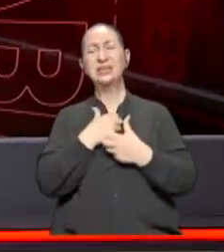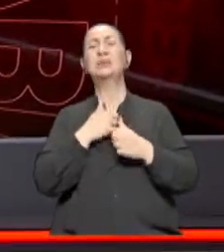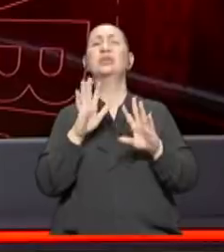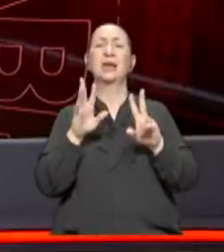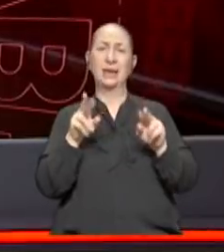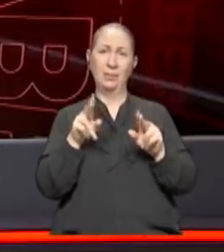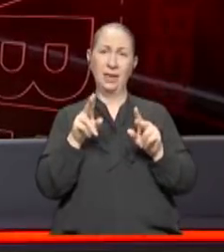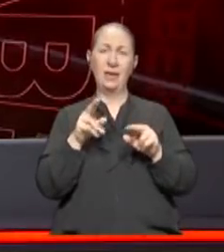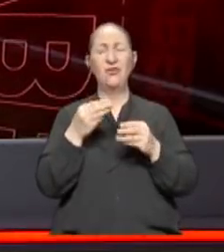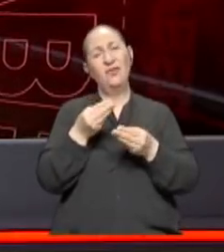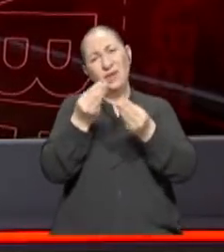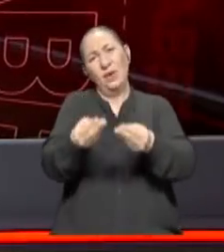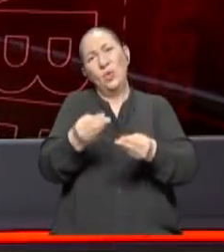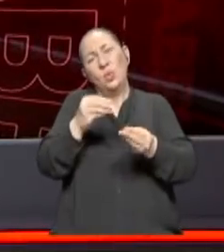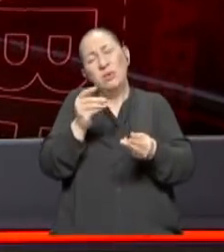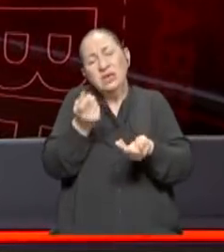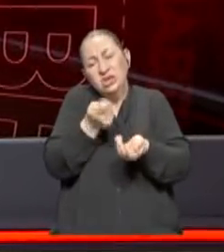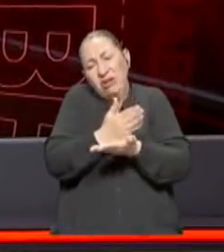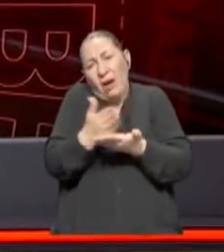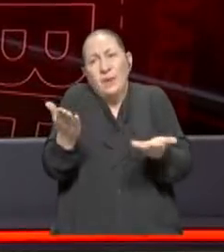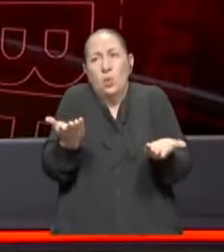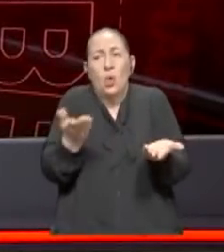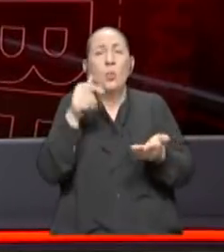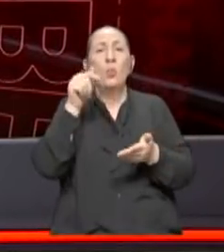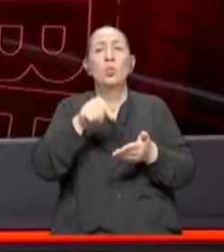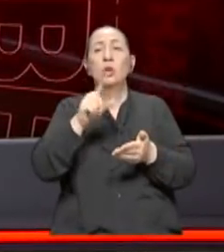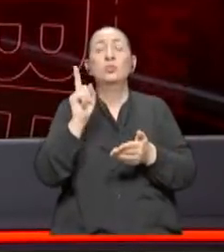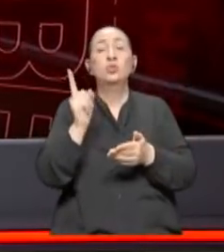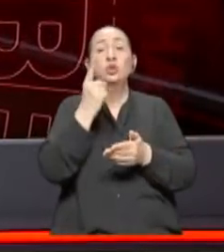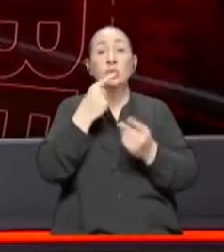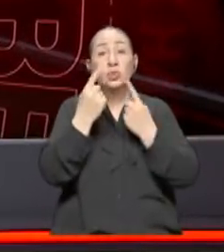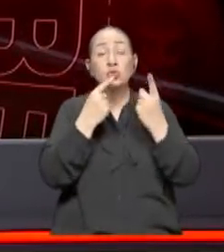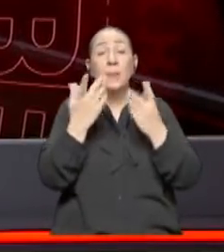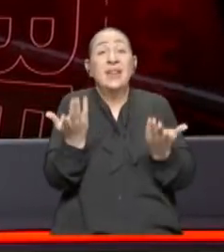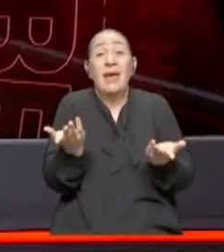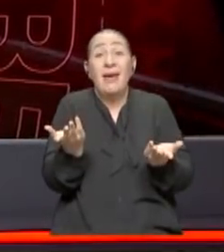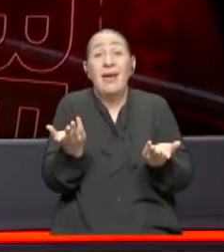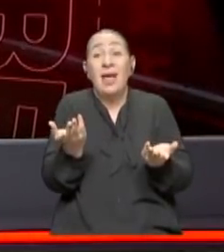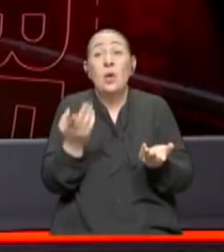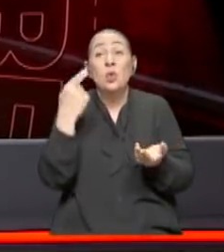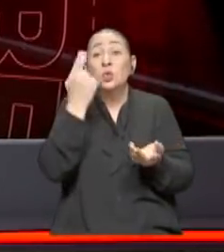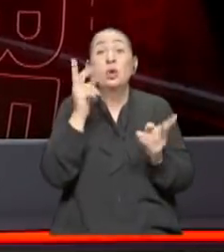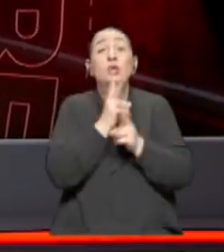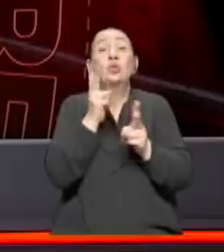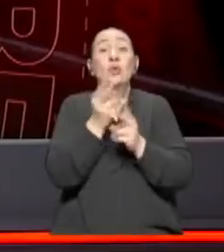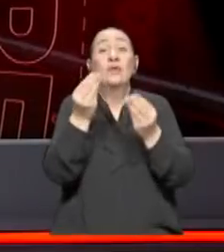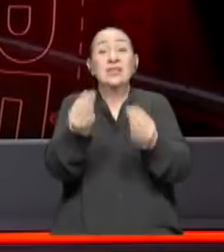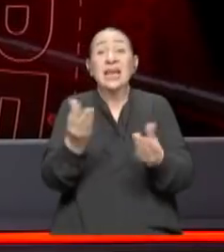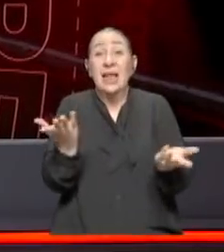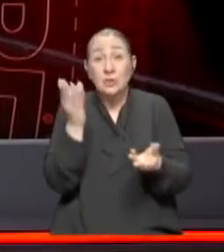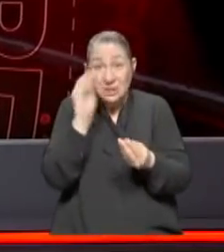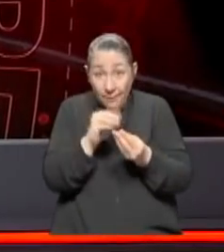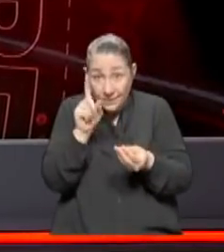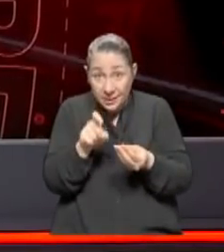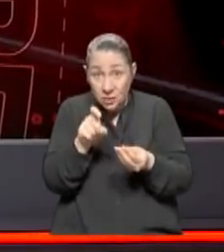Sıkmayacak kadar. İşte veriyorlar filan yürüyor bu iş. Burada şimdi bir müjdeden bahsediliyor fakat nedir? Yüzlerini güldürecek bir seviye, bir zam mı